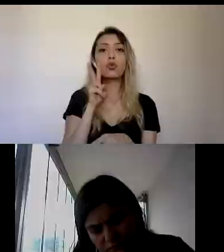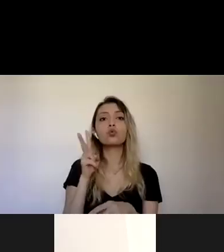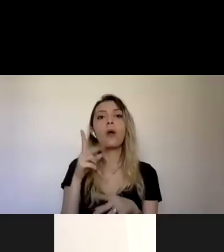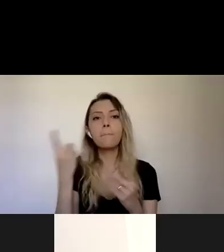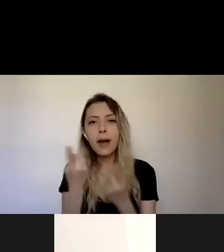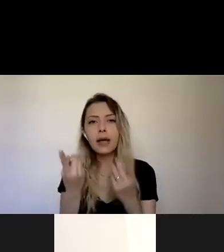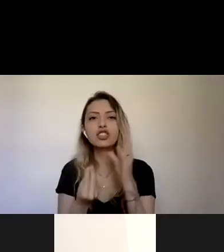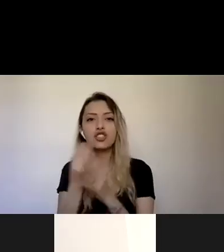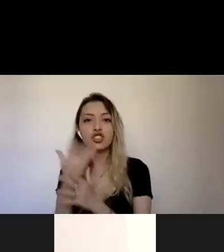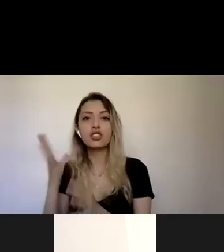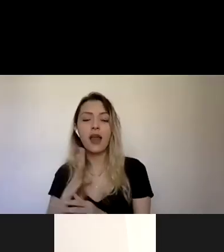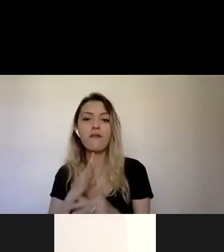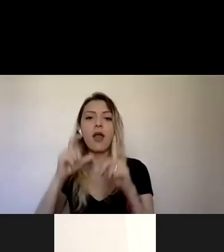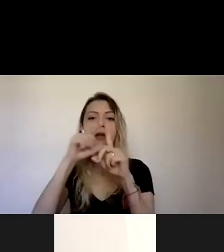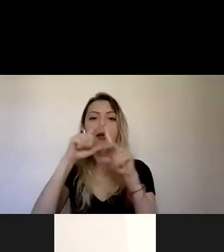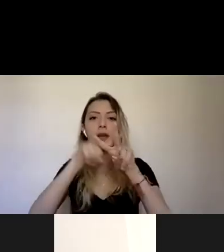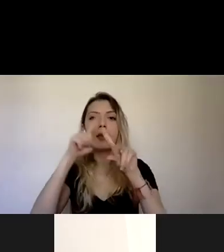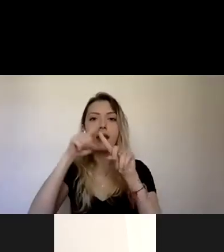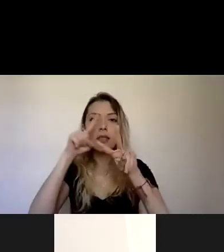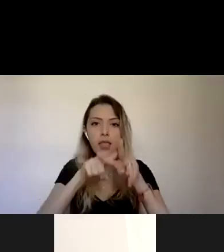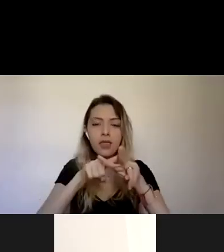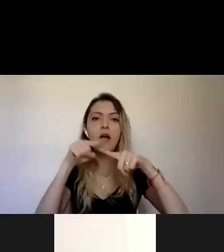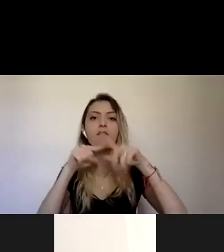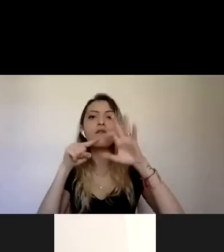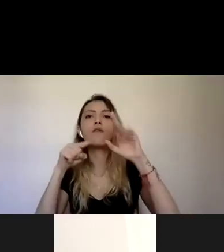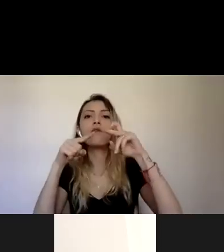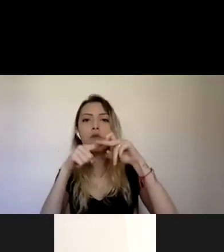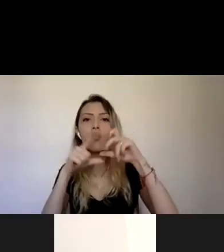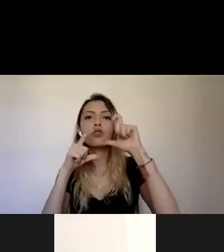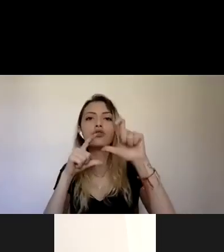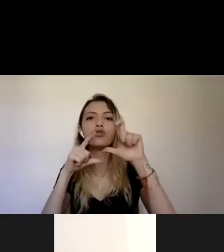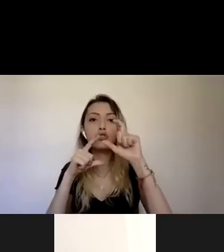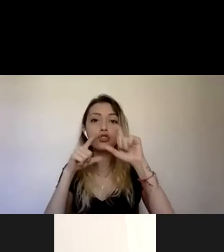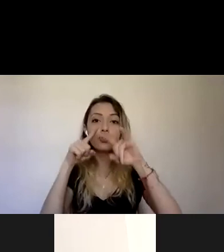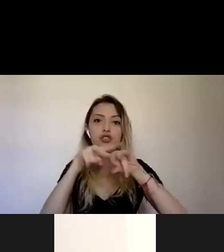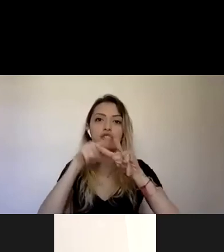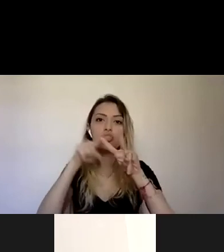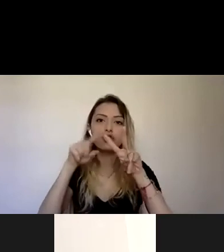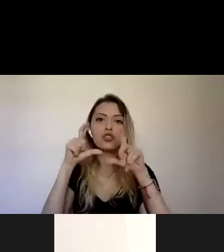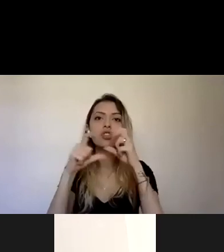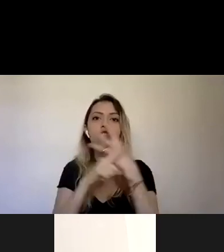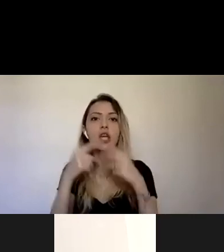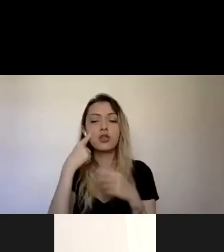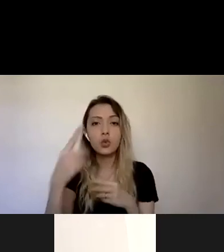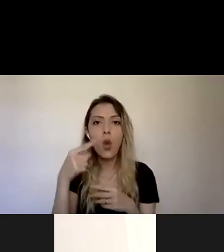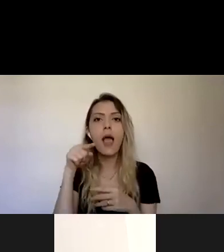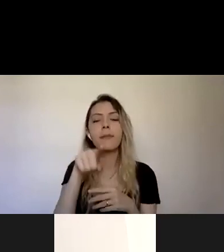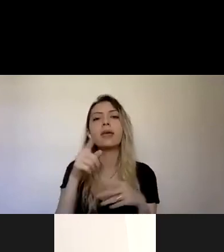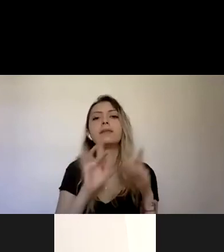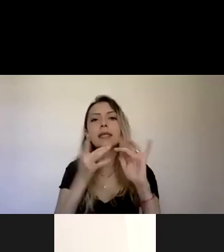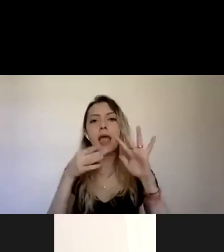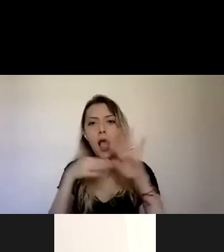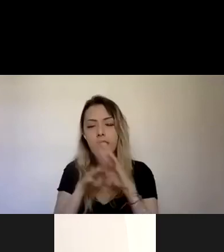dedi ve orada da linkini paylaştı. Bütün katılımcılarımızın dikkatine sunuyoruz.